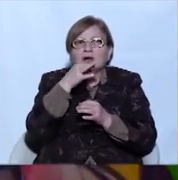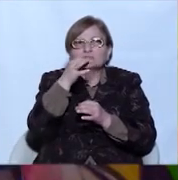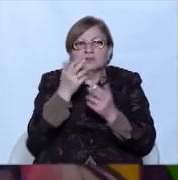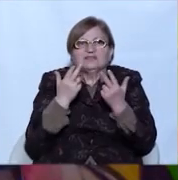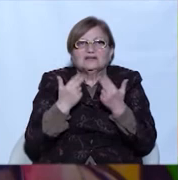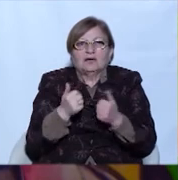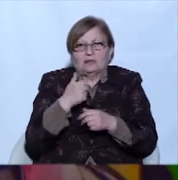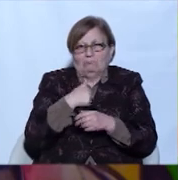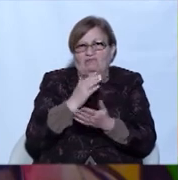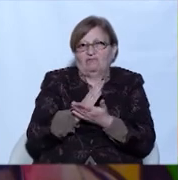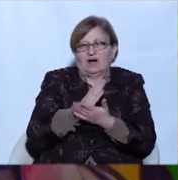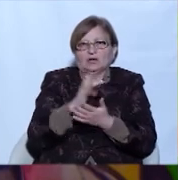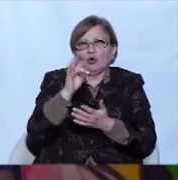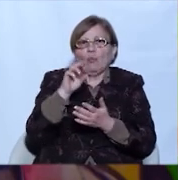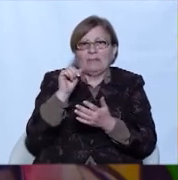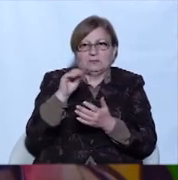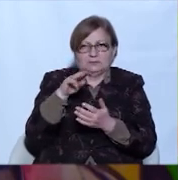ვარო. და